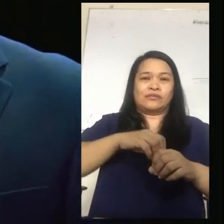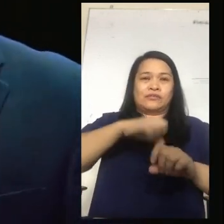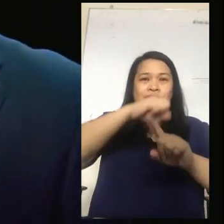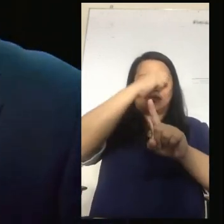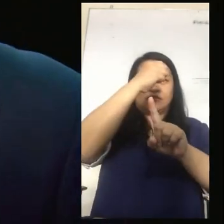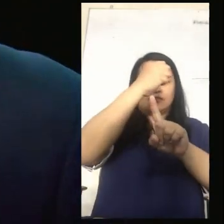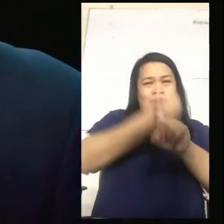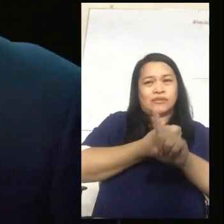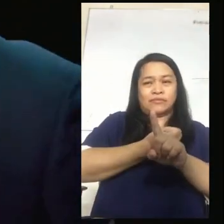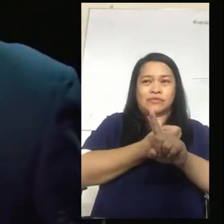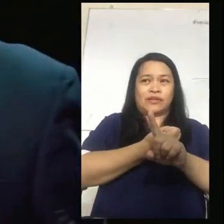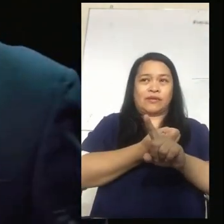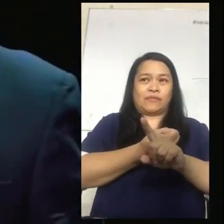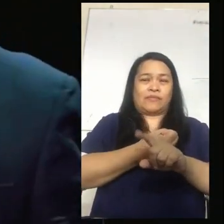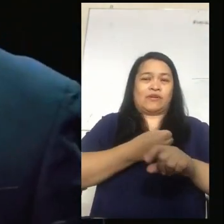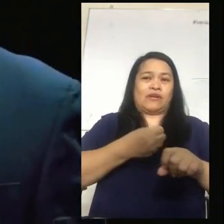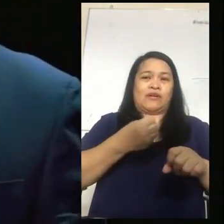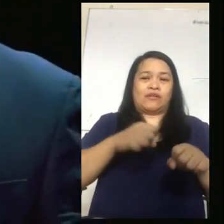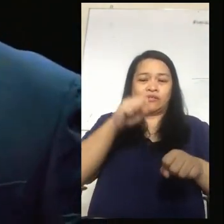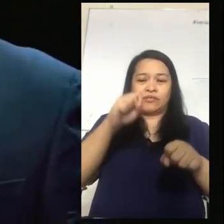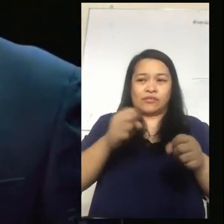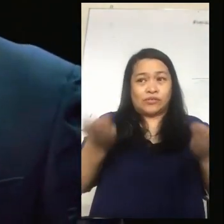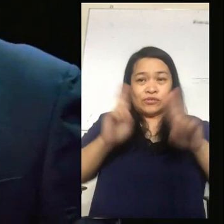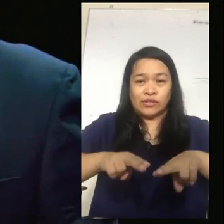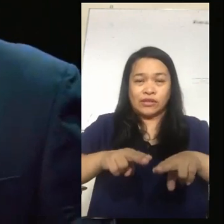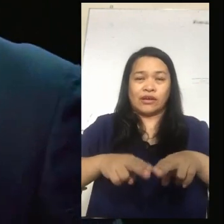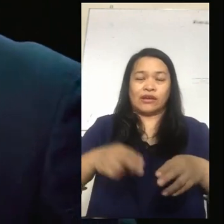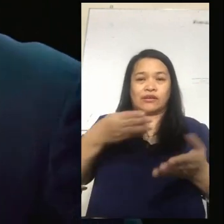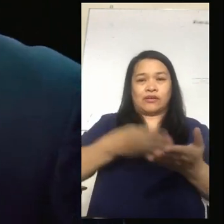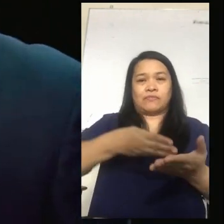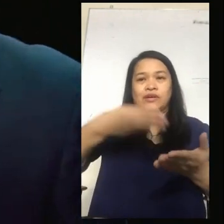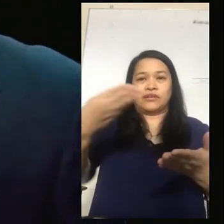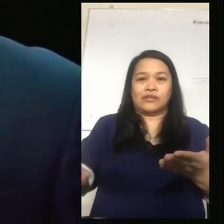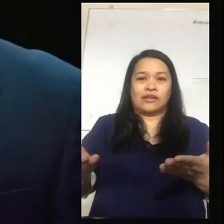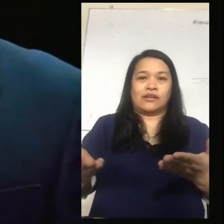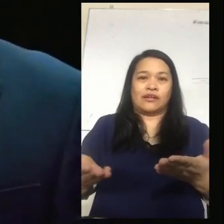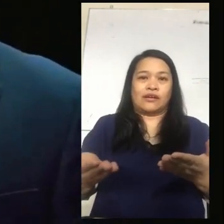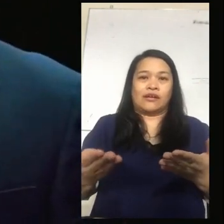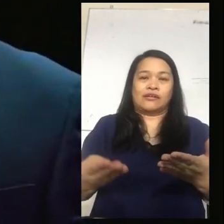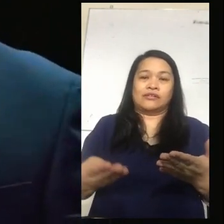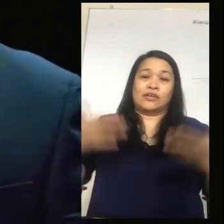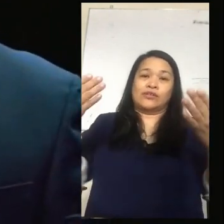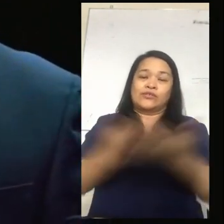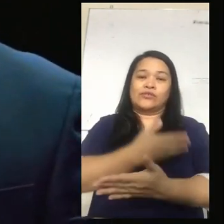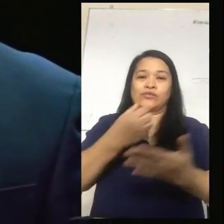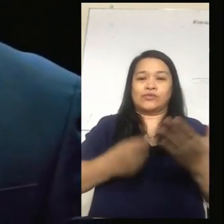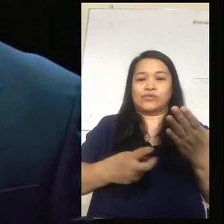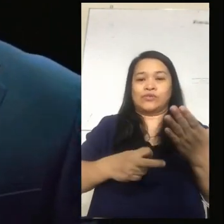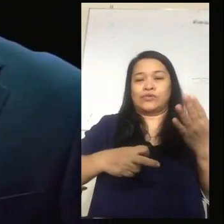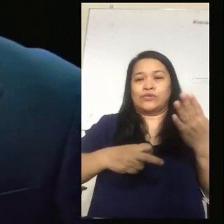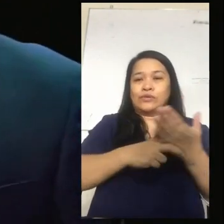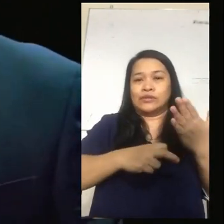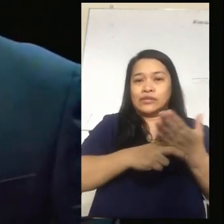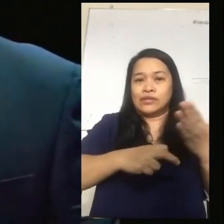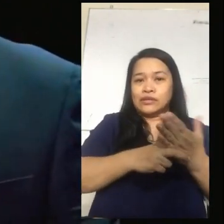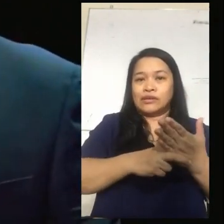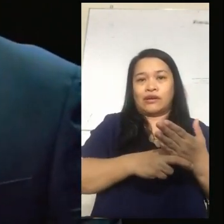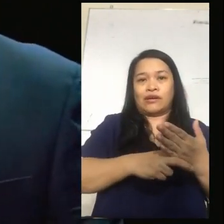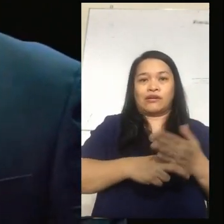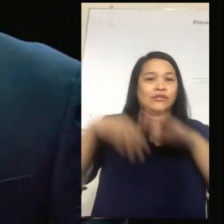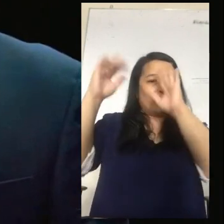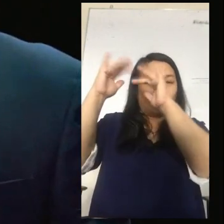that's impossible. So, biniyahan ko lang po yun. Bumili lang po ako ng ibang ticket so that hopefully I could